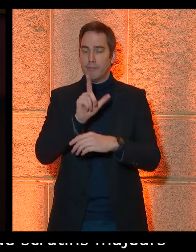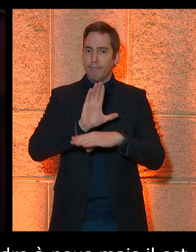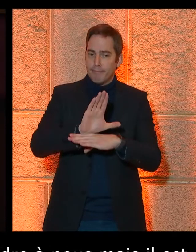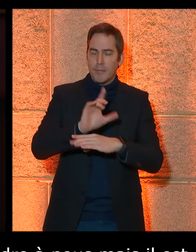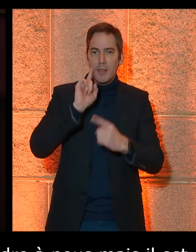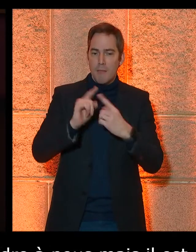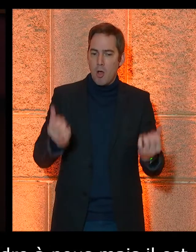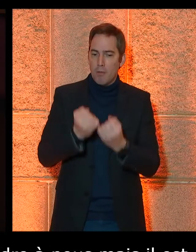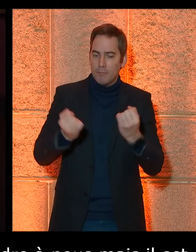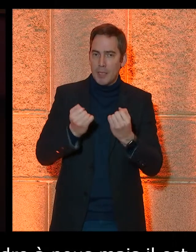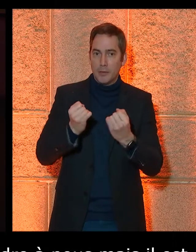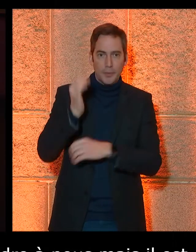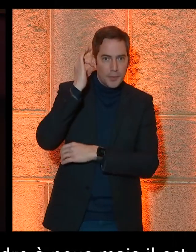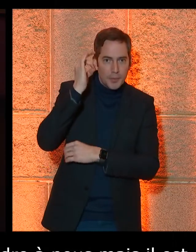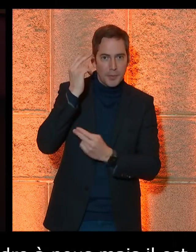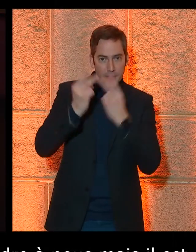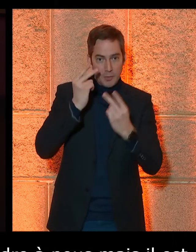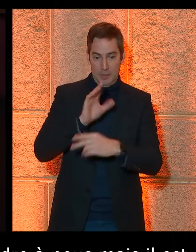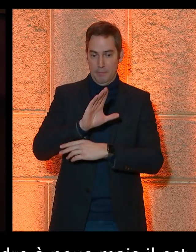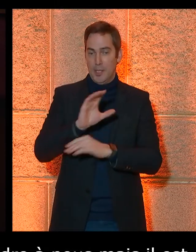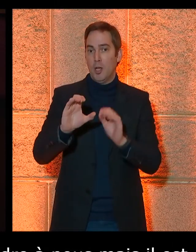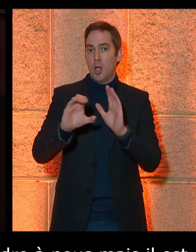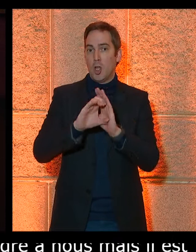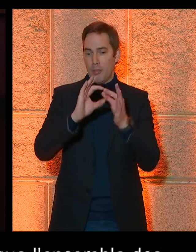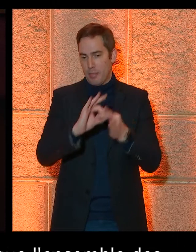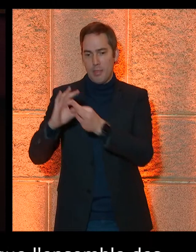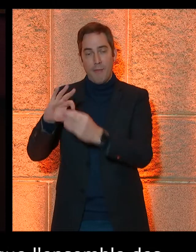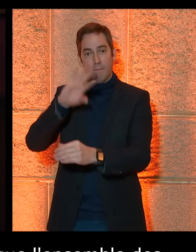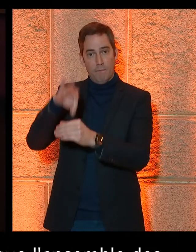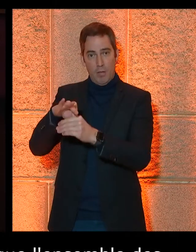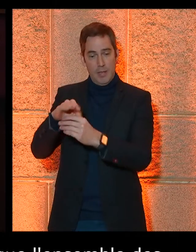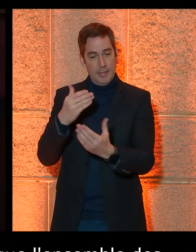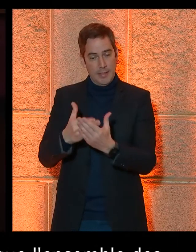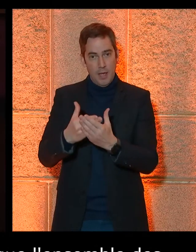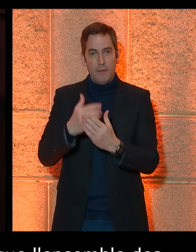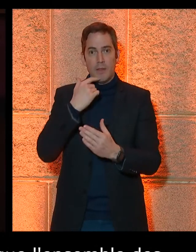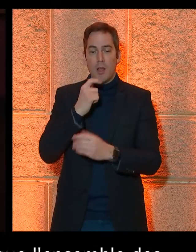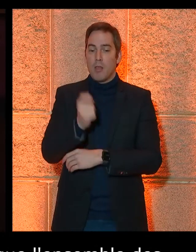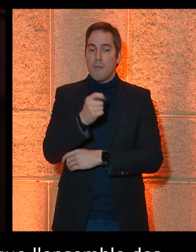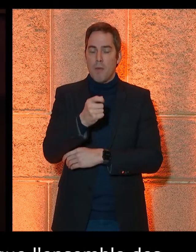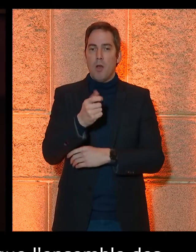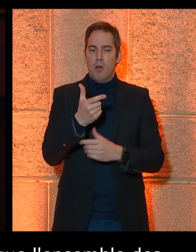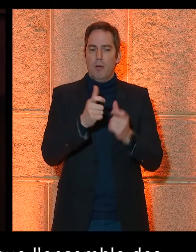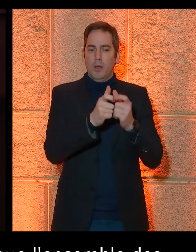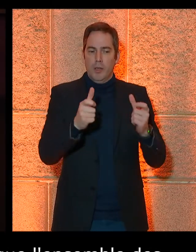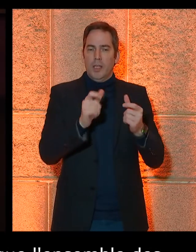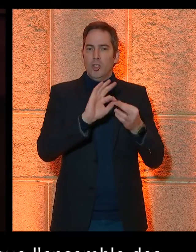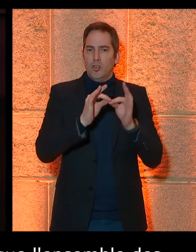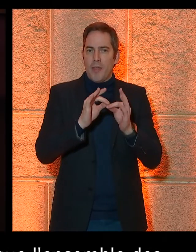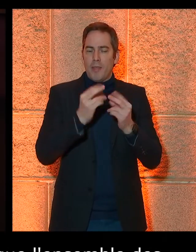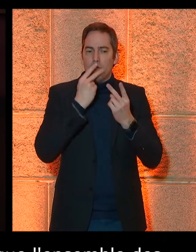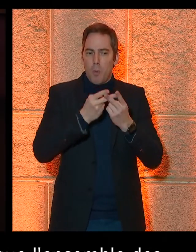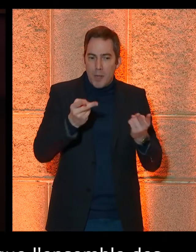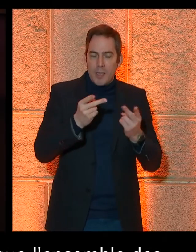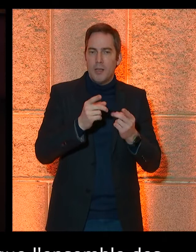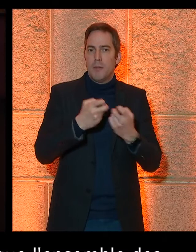audiovisuelle, telle qu'exigée par le Code électoral, que seuls les diffuseurs publics, les sociétés nationales de programmes France